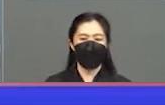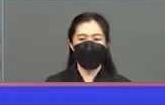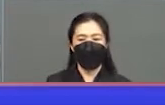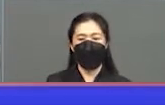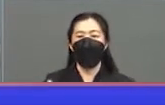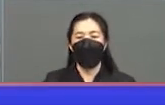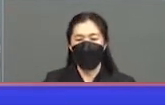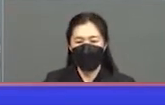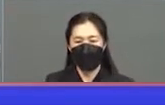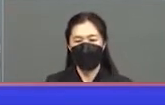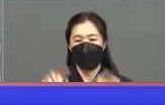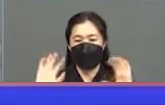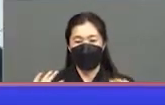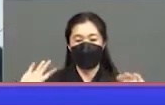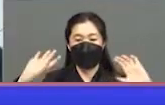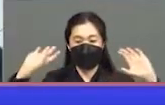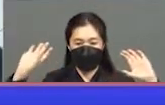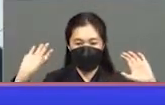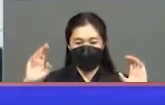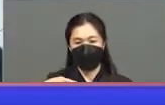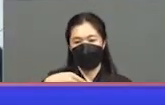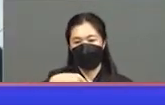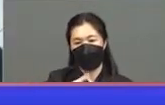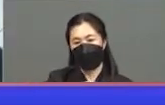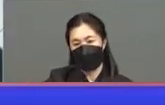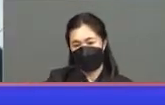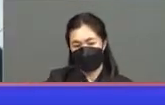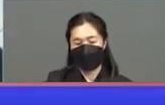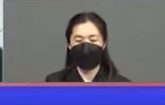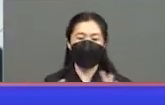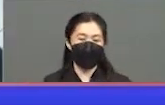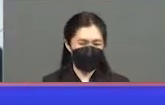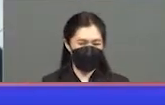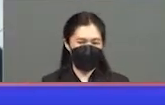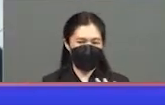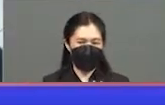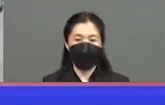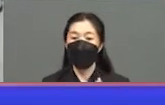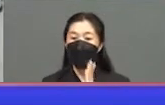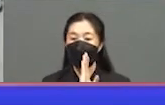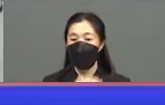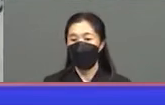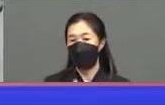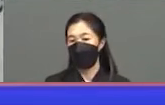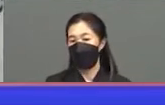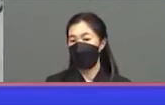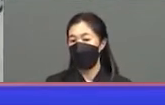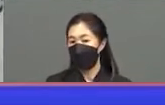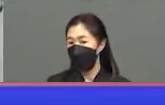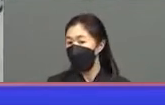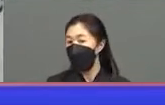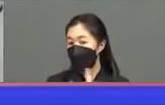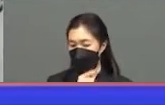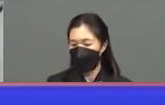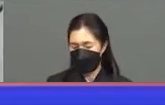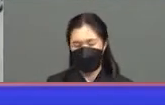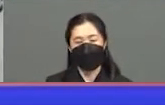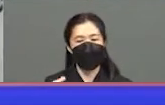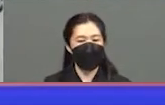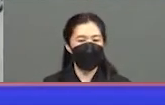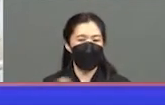ต่างๆก็จะต้องขึ้นราคาถามว่าขึ้นราคาไปหรือยังขึ้นไปเรียบร้อยแล้วนะครับในเรื่องของหมู